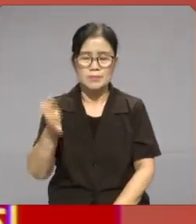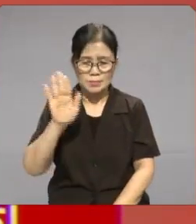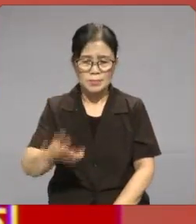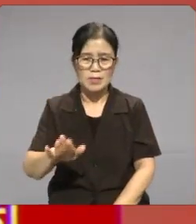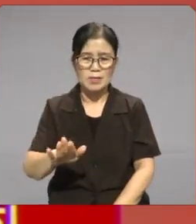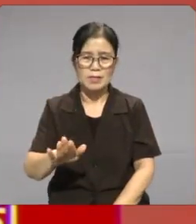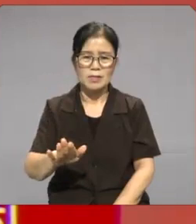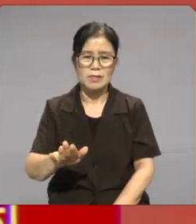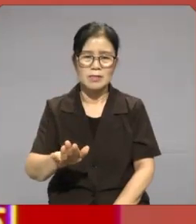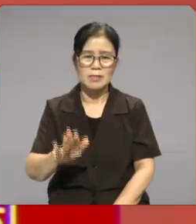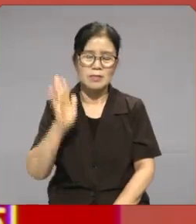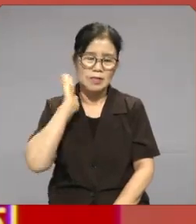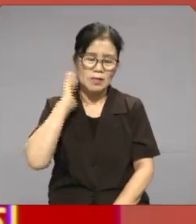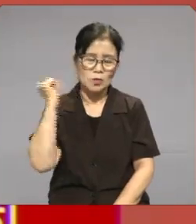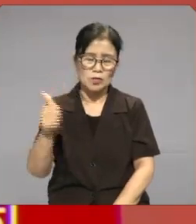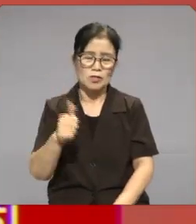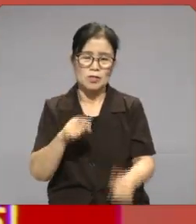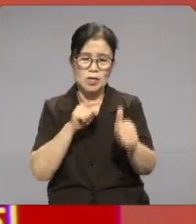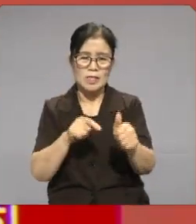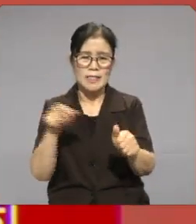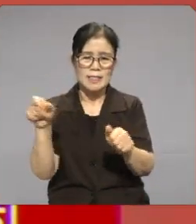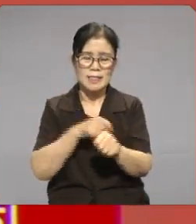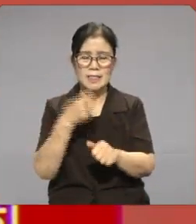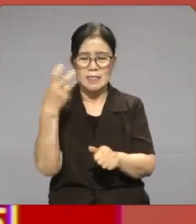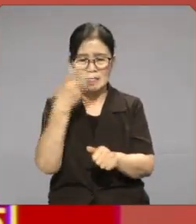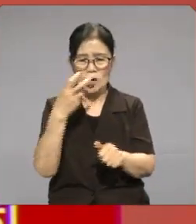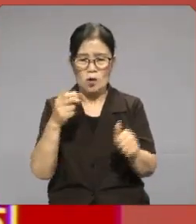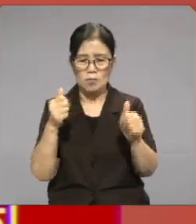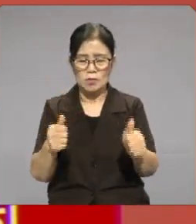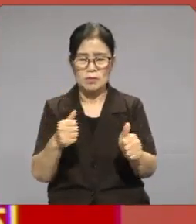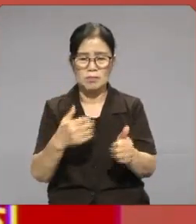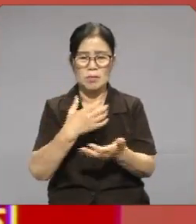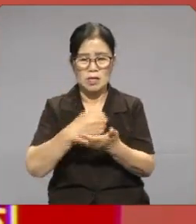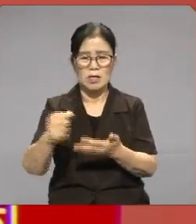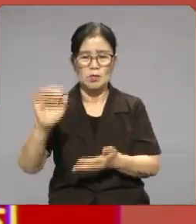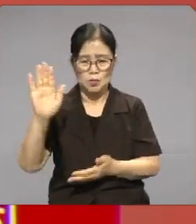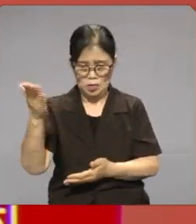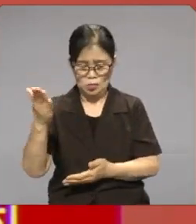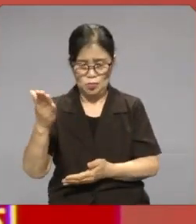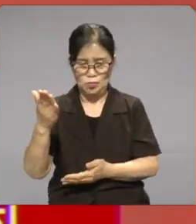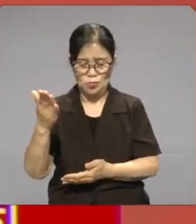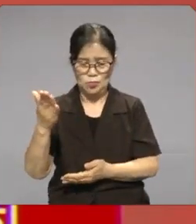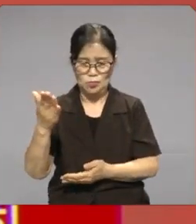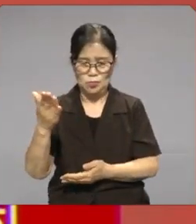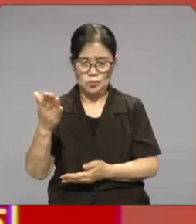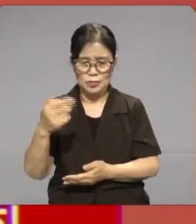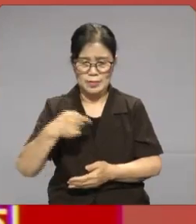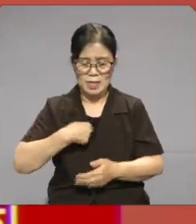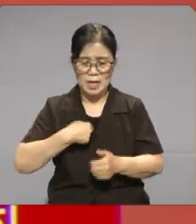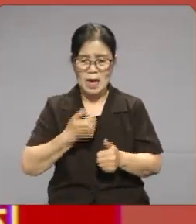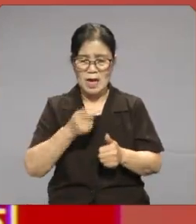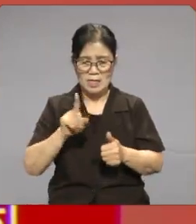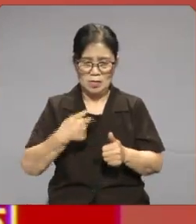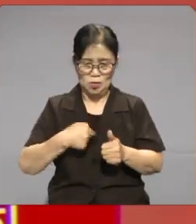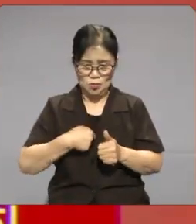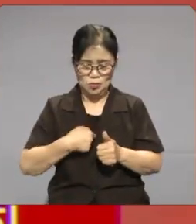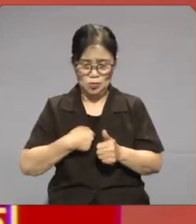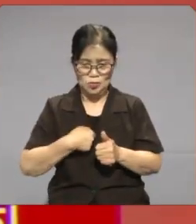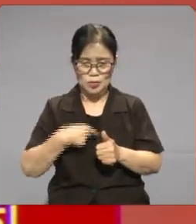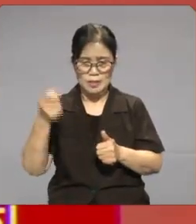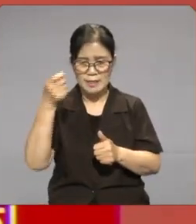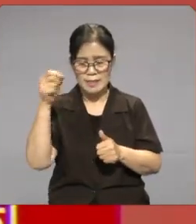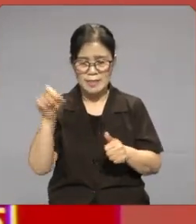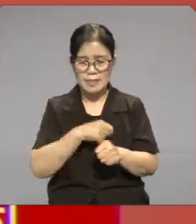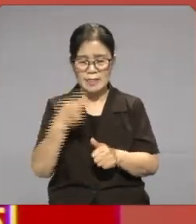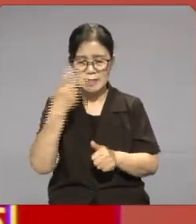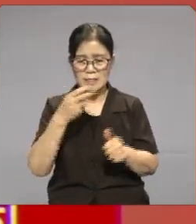그런데 대통령을 겨냥한 특검은 받아도 되고 자신을 겨냥한